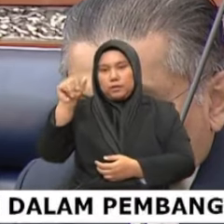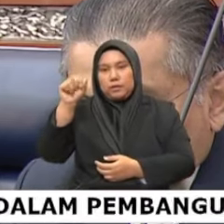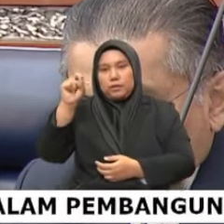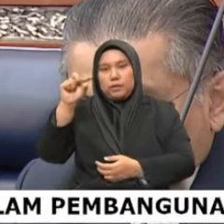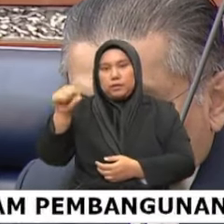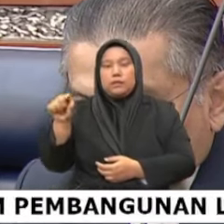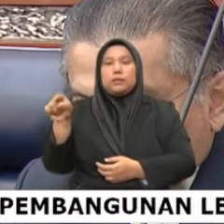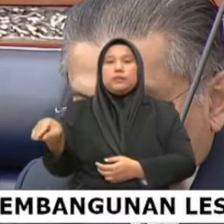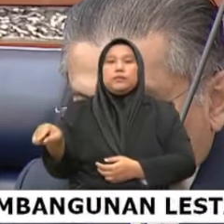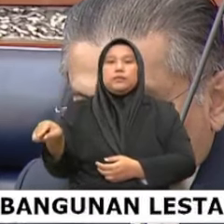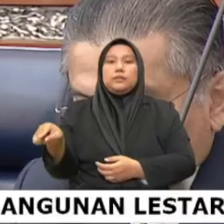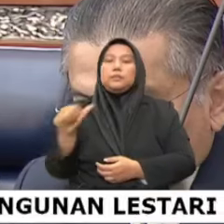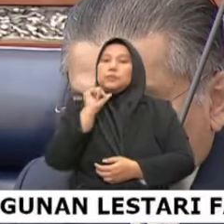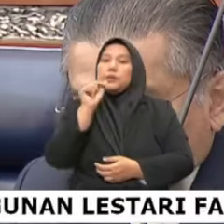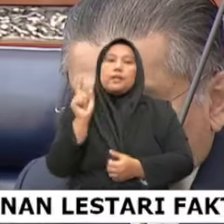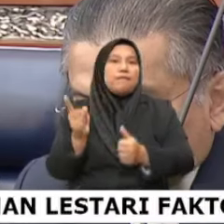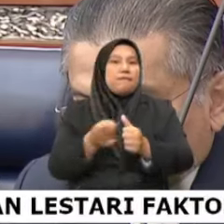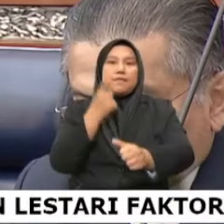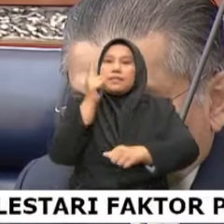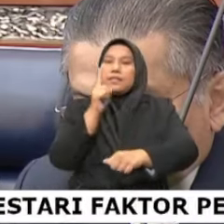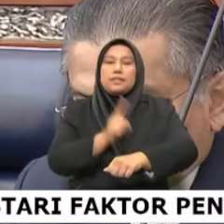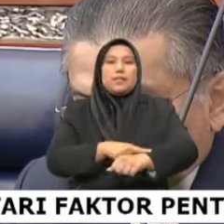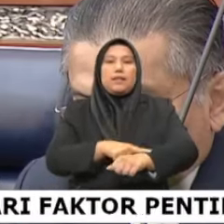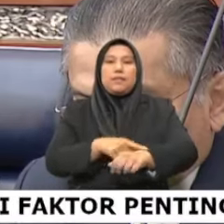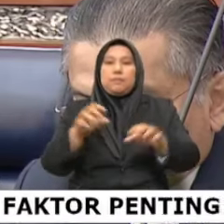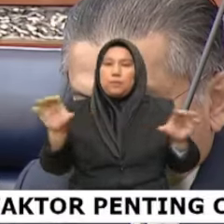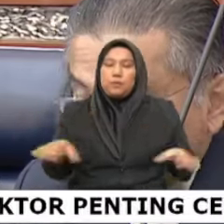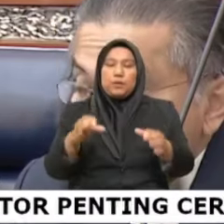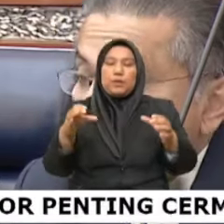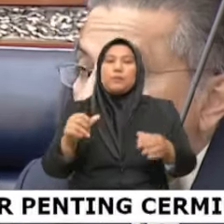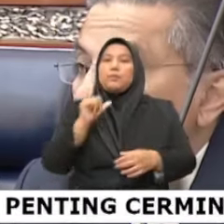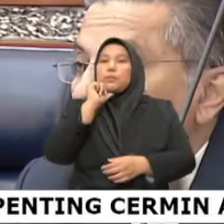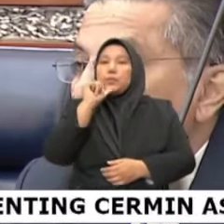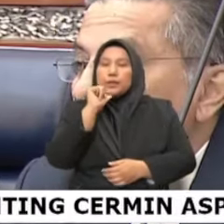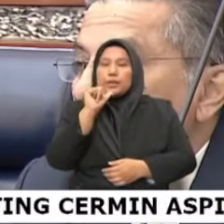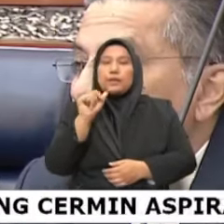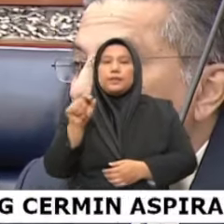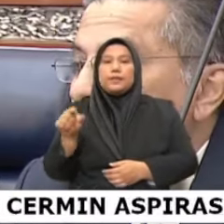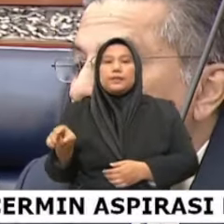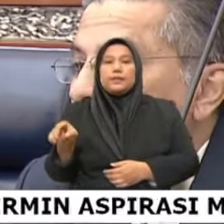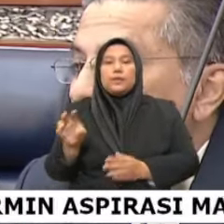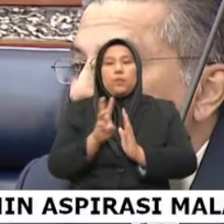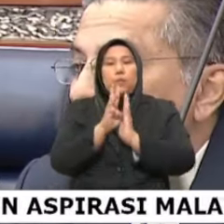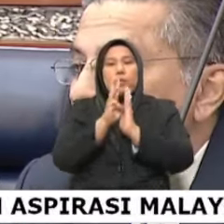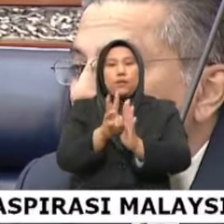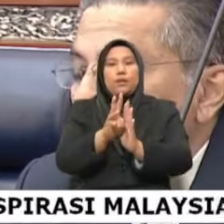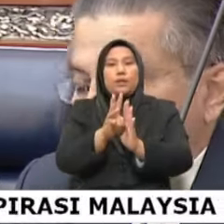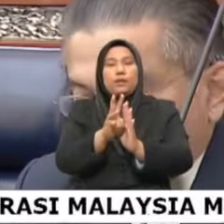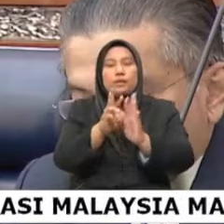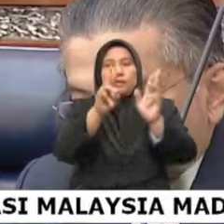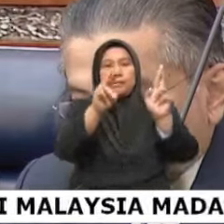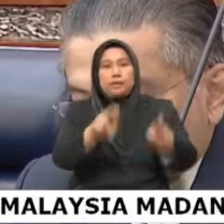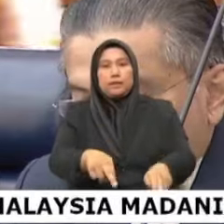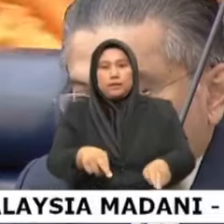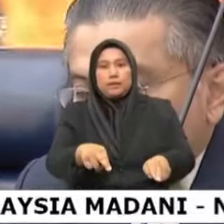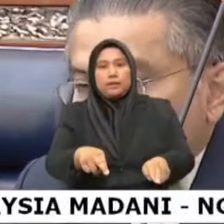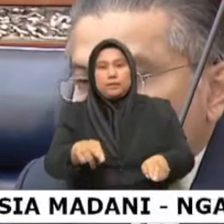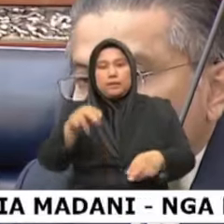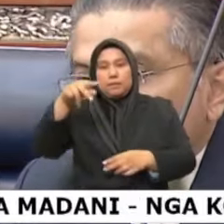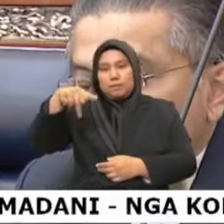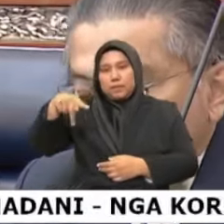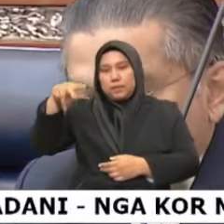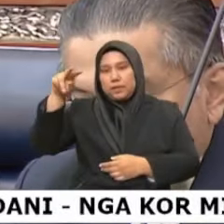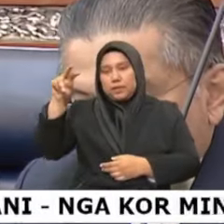pertama Pendang buat sedemikian. Dan ini bukan kali pertama wakil rakyat ahli parlimen daripada Perikatan Nasional